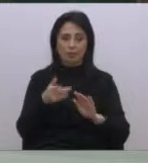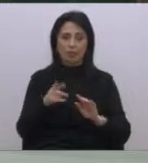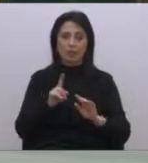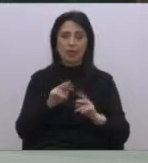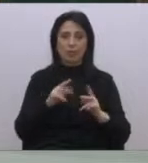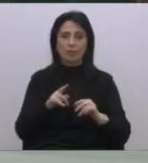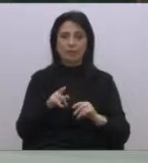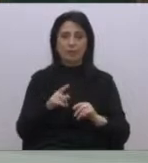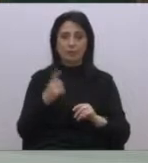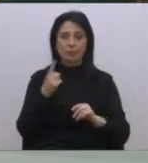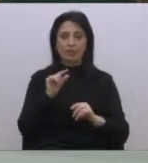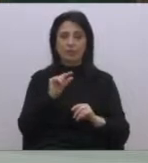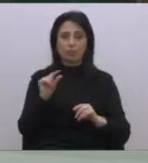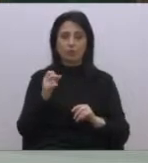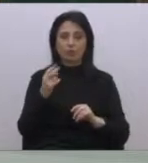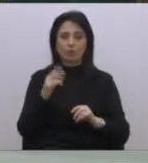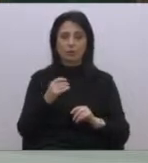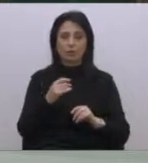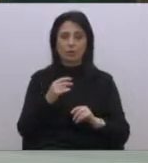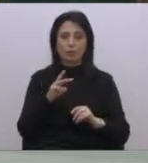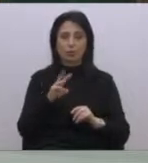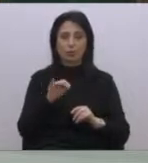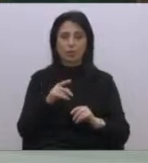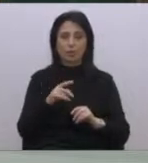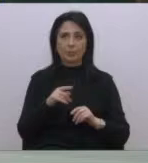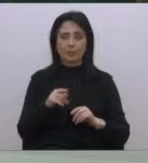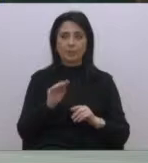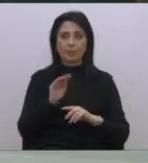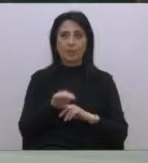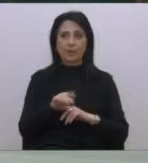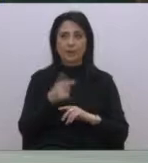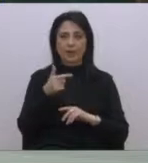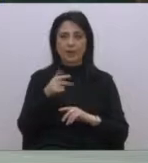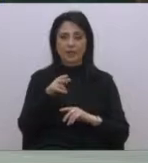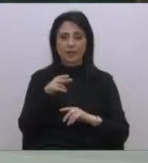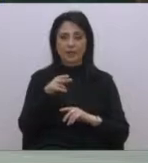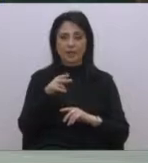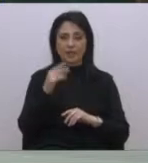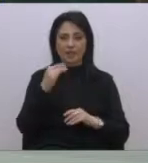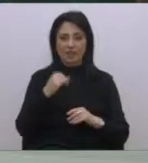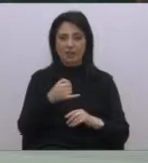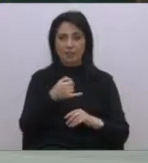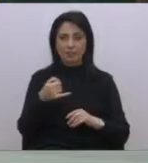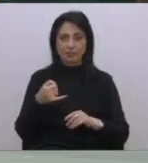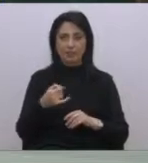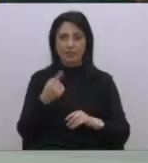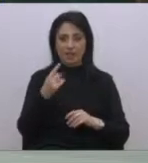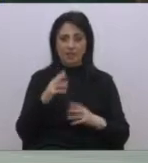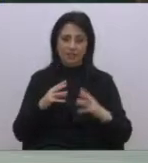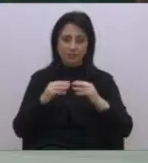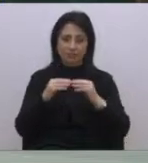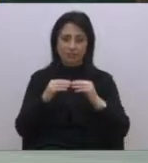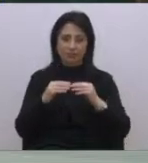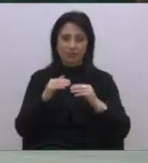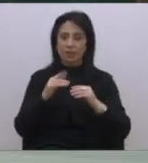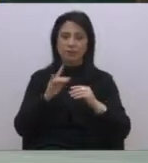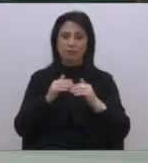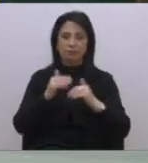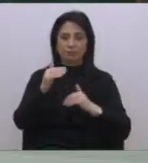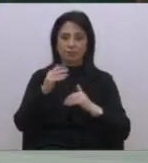khondet kerzot pirvel punktshi 12 mukhlis pirvel punkts daemata g da d kve punktebi es ert punktat ipo da gaiqo